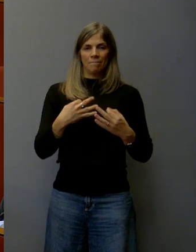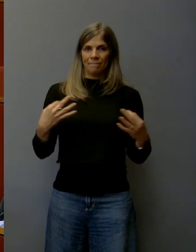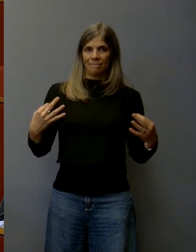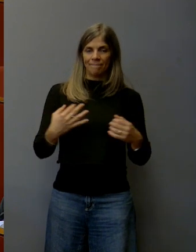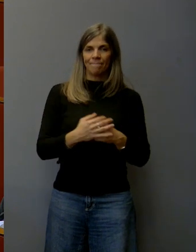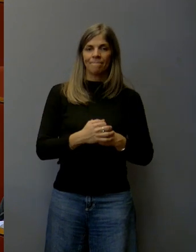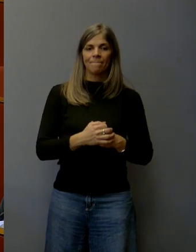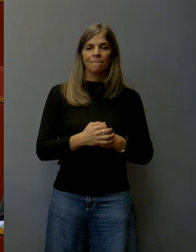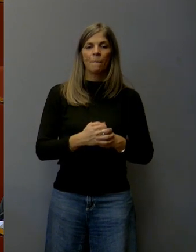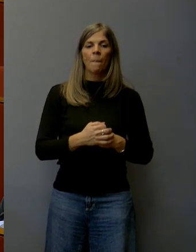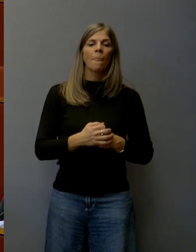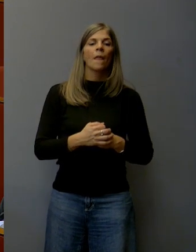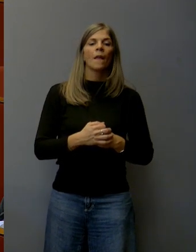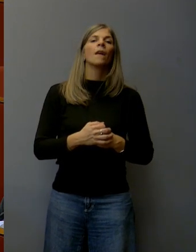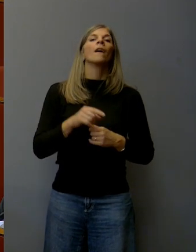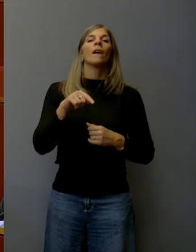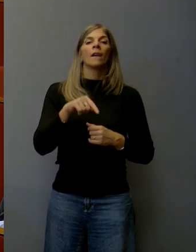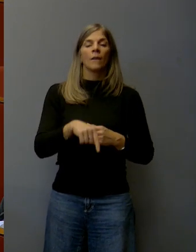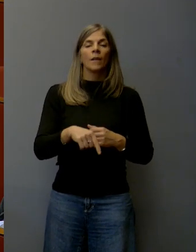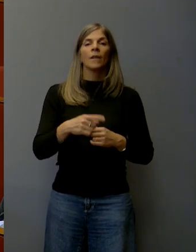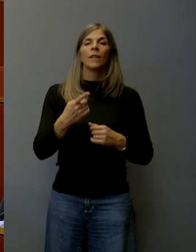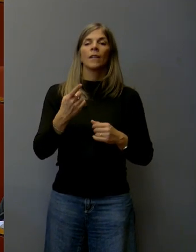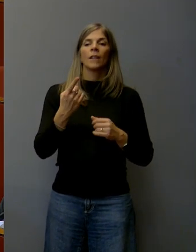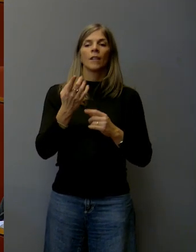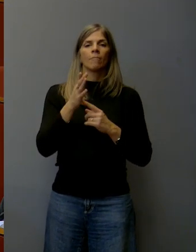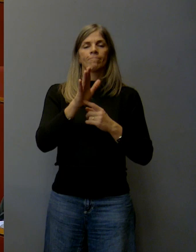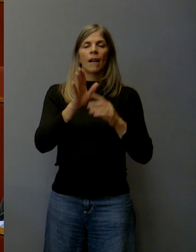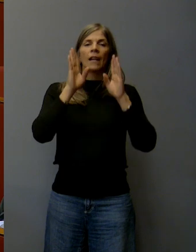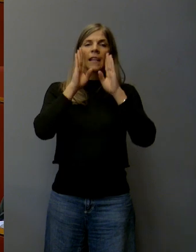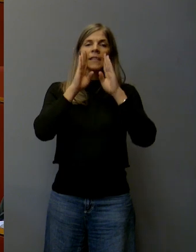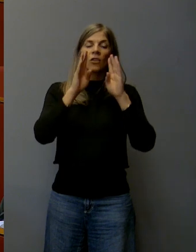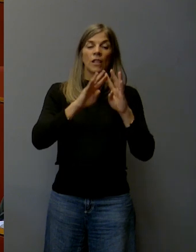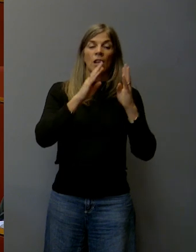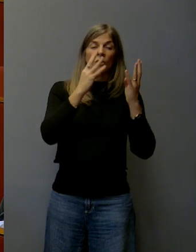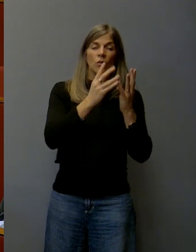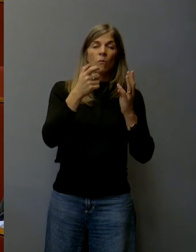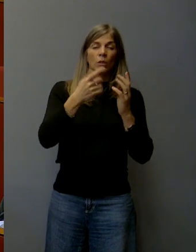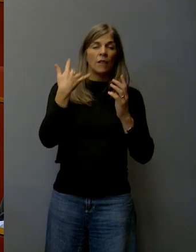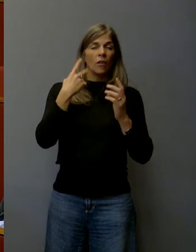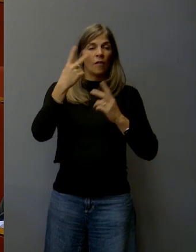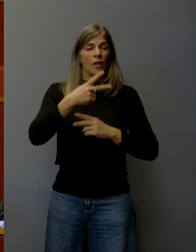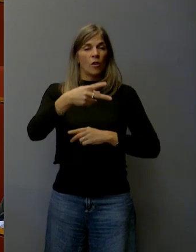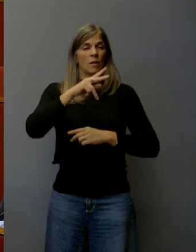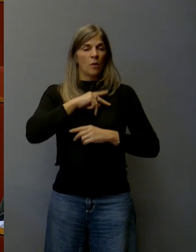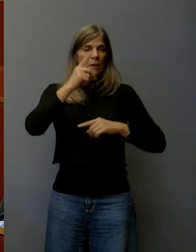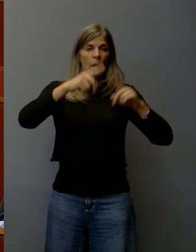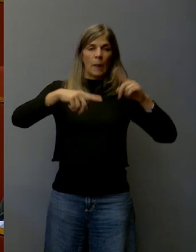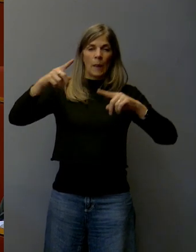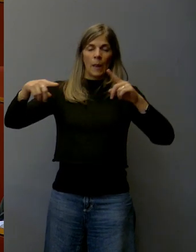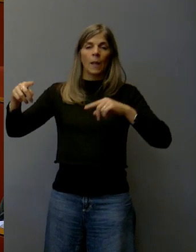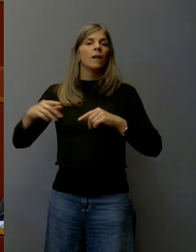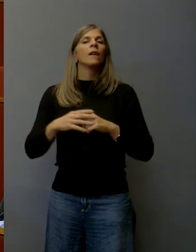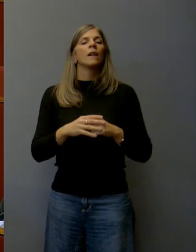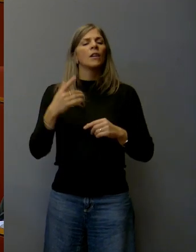Allora qua porta l'attenzione di tutta la giunta perché anche qua ha avuto risposto un po' diverse io avevo visto una voce